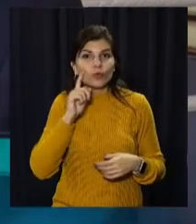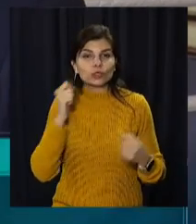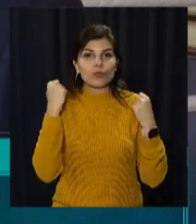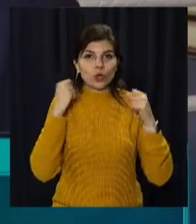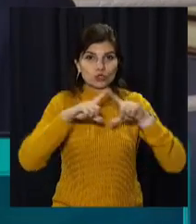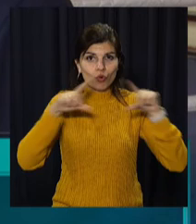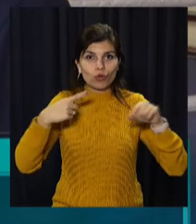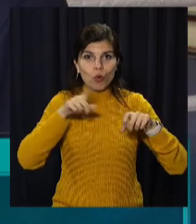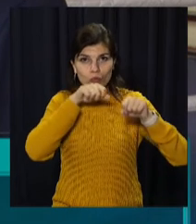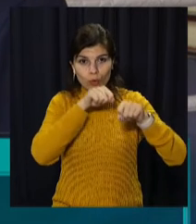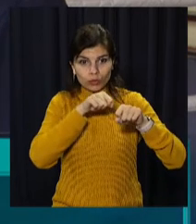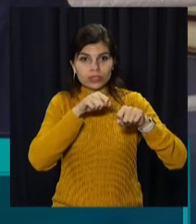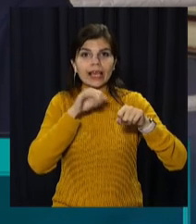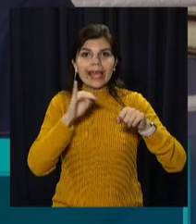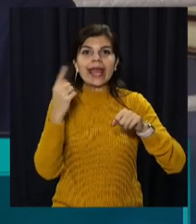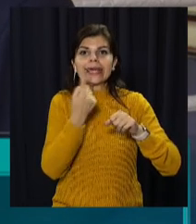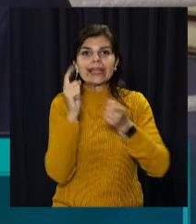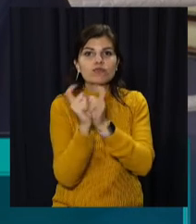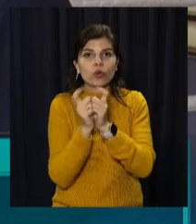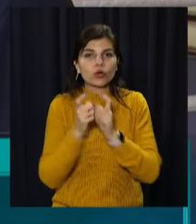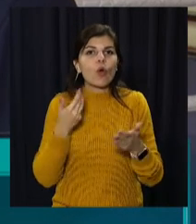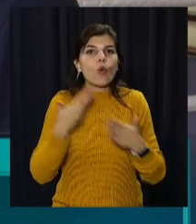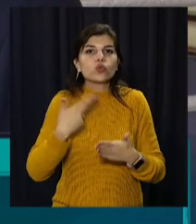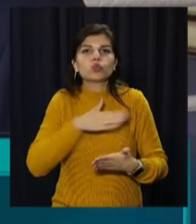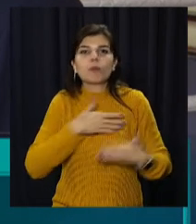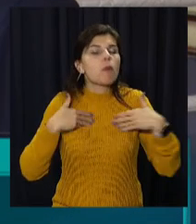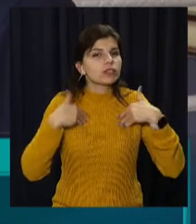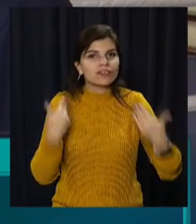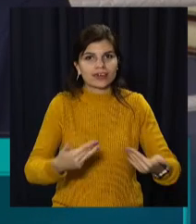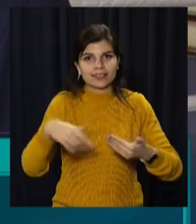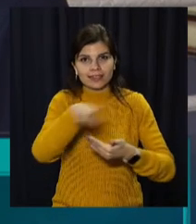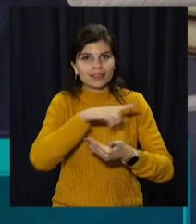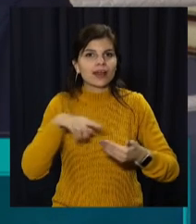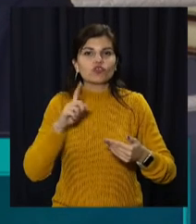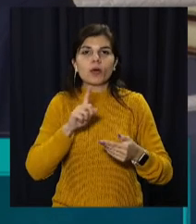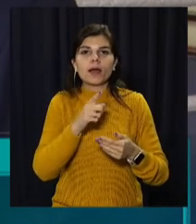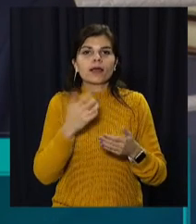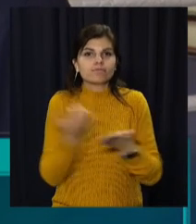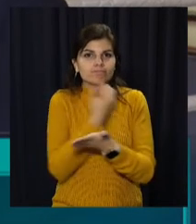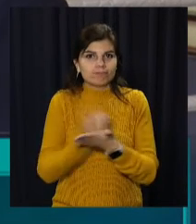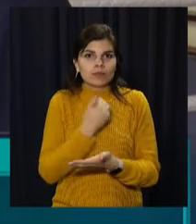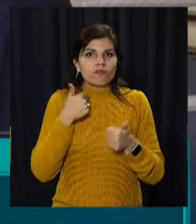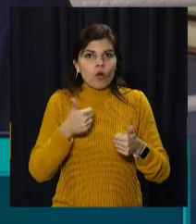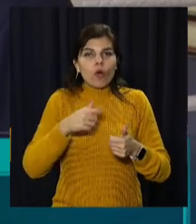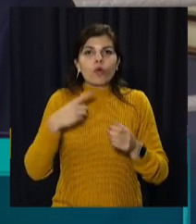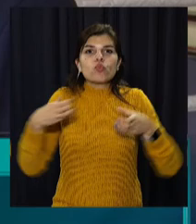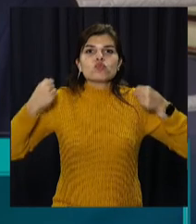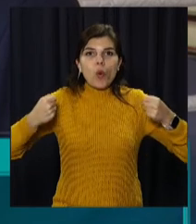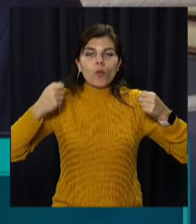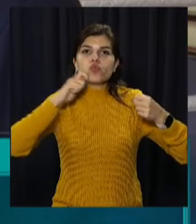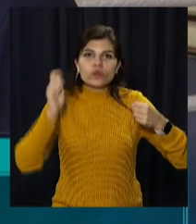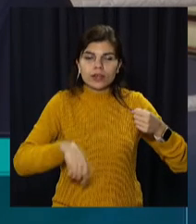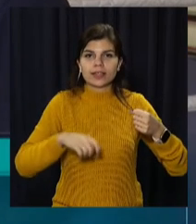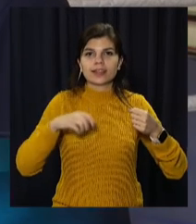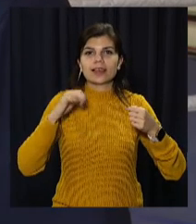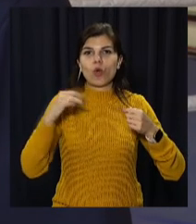бокс і єдиноборства від душі поздравляє ребят, зайнявших призові місця в Кубці області, в Кубці України. Также